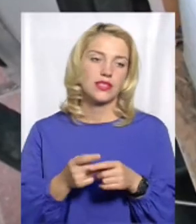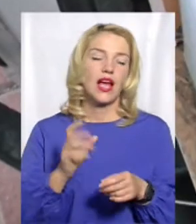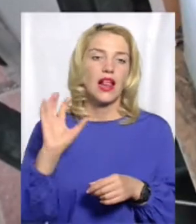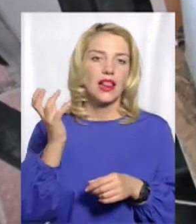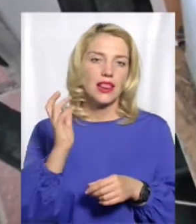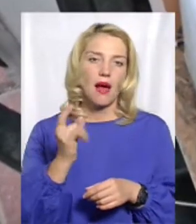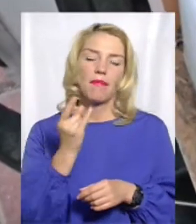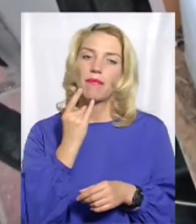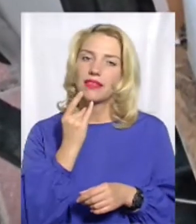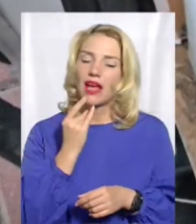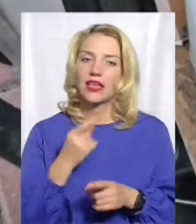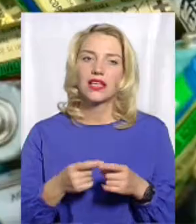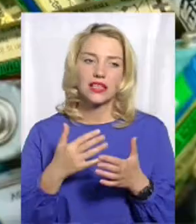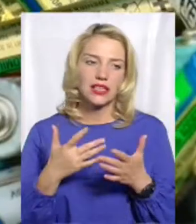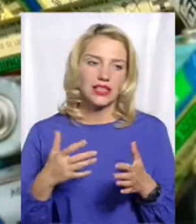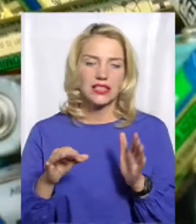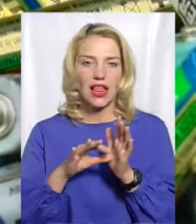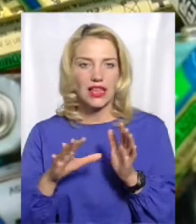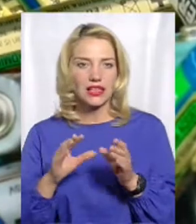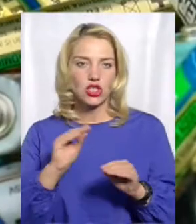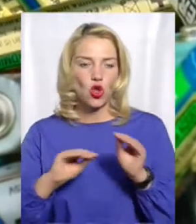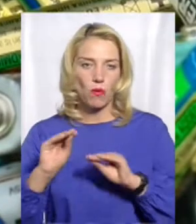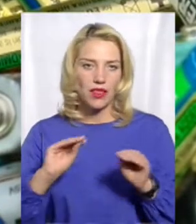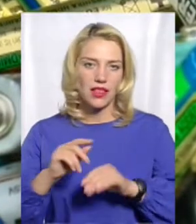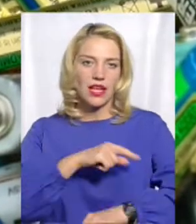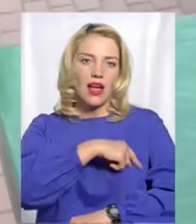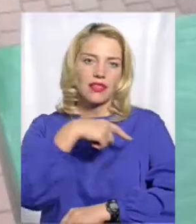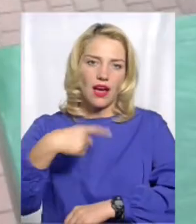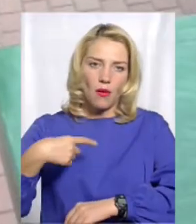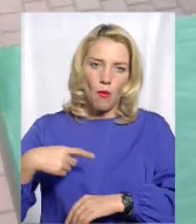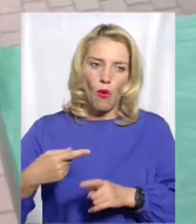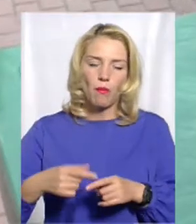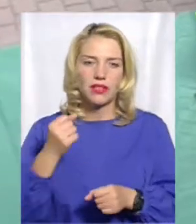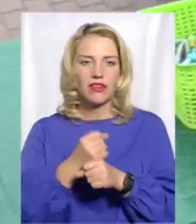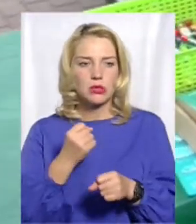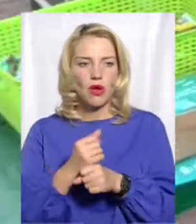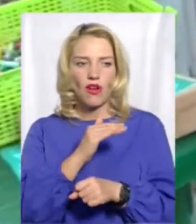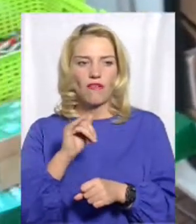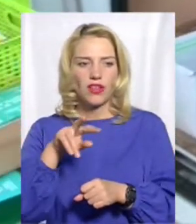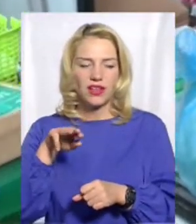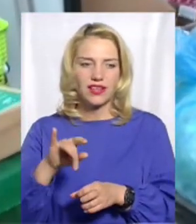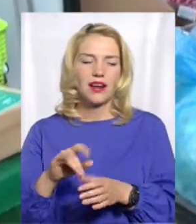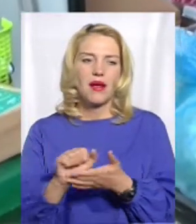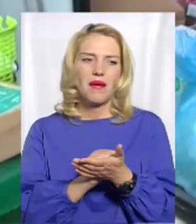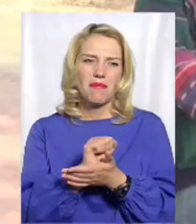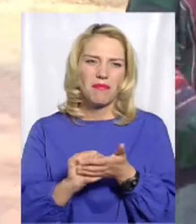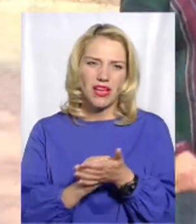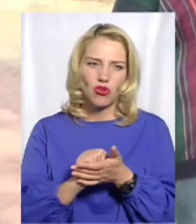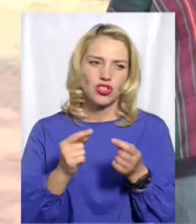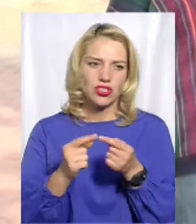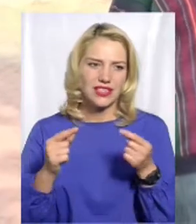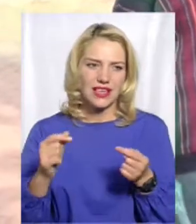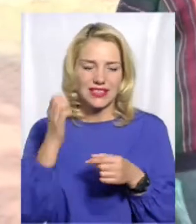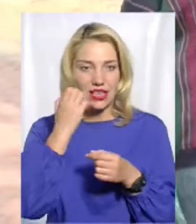батарейки, акумулятори, електричне та електронне обладнання, термометри, фарби, відпрацьовані фільтри, миючі засоби старої. Усе, що у звичайний